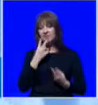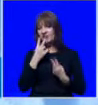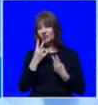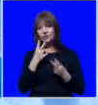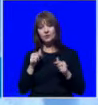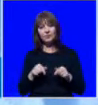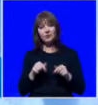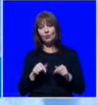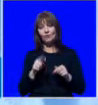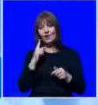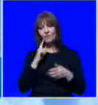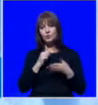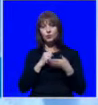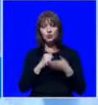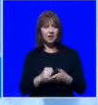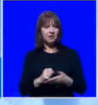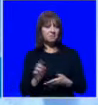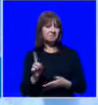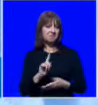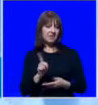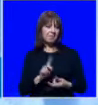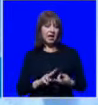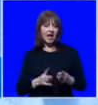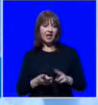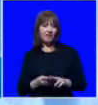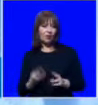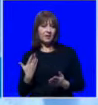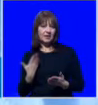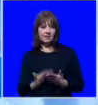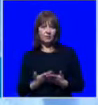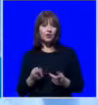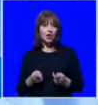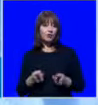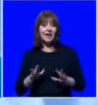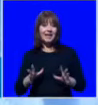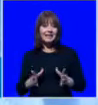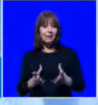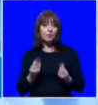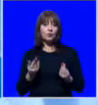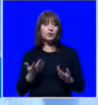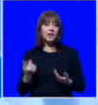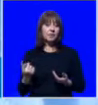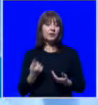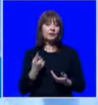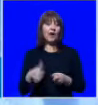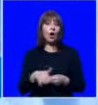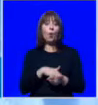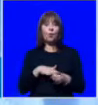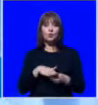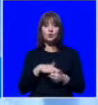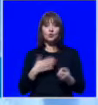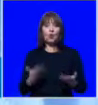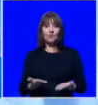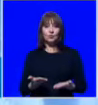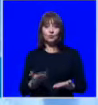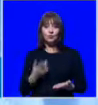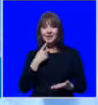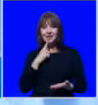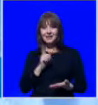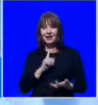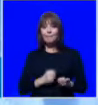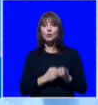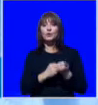бюджет. Нито реформи, които да са заложени. С това започнах, това е един от основните аргументи за неподкрепата ни на бюджета.